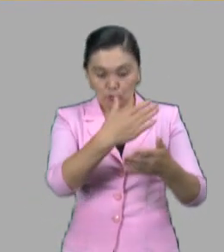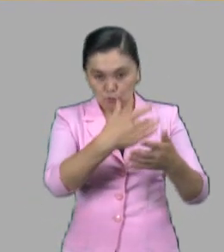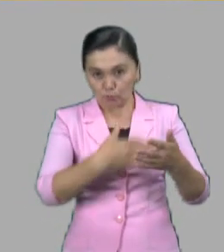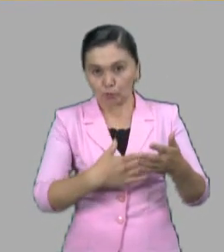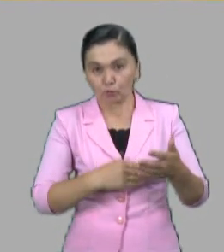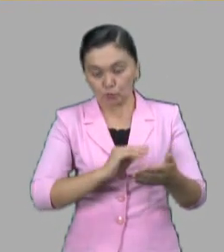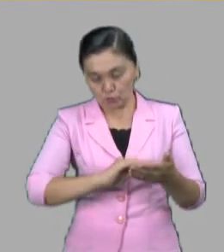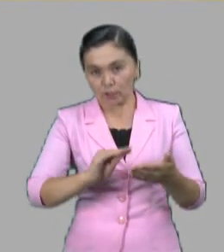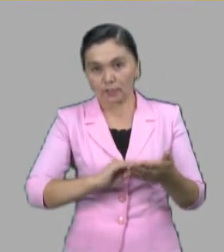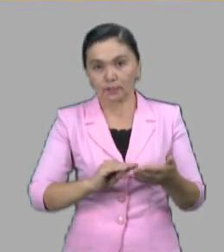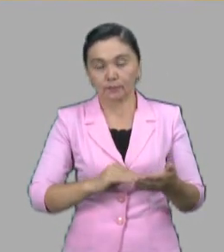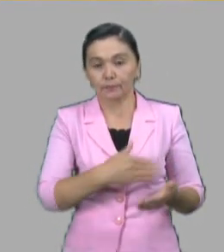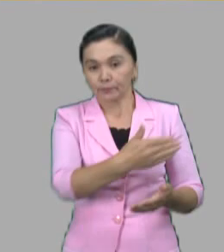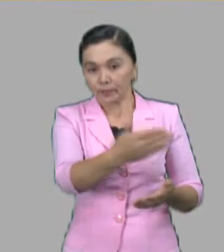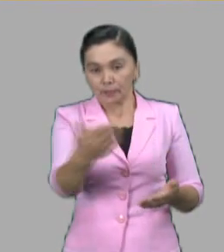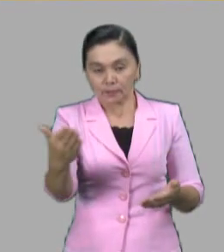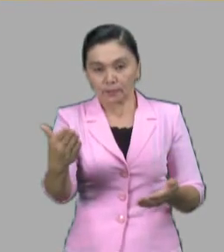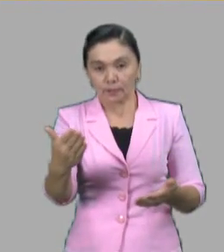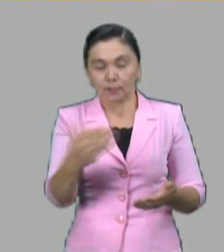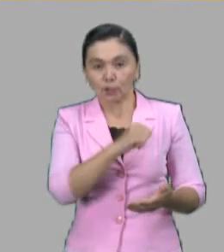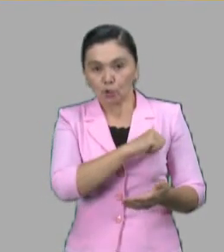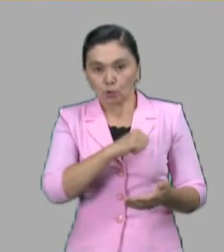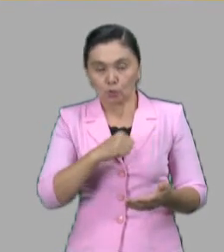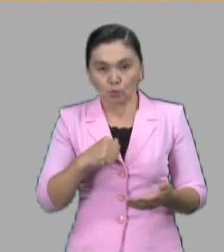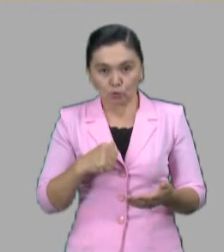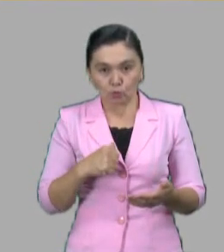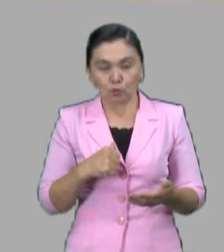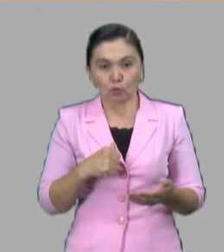жаздым. Силер өзүңөрдүн